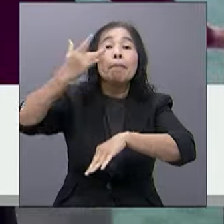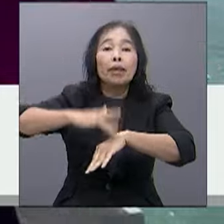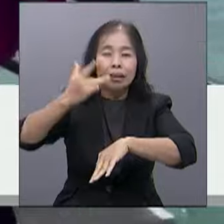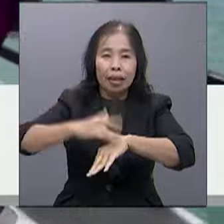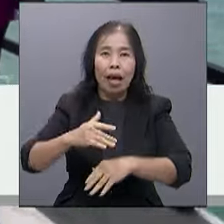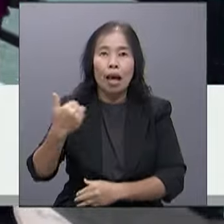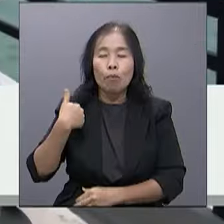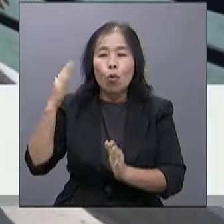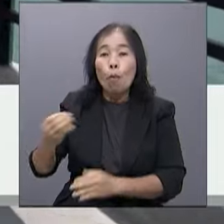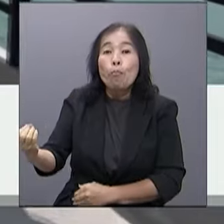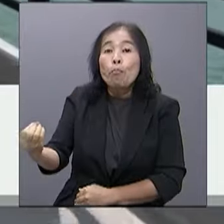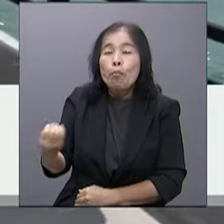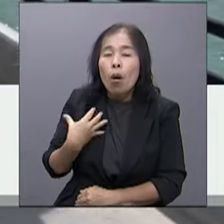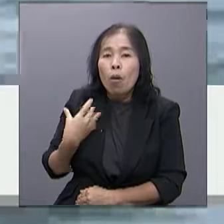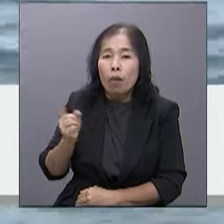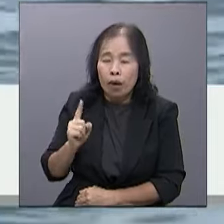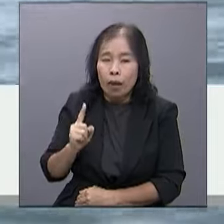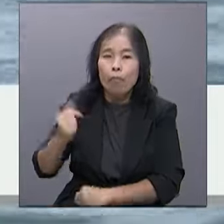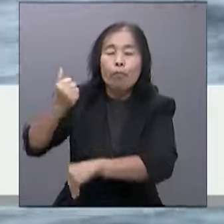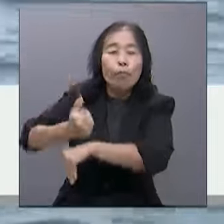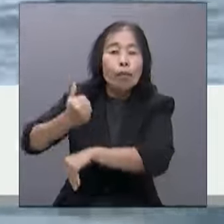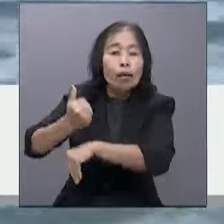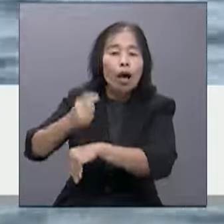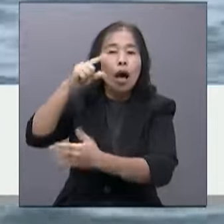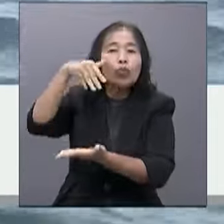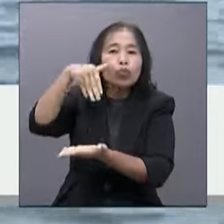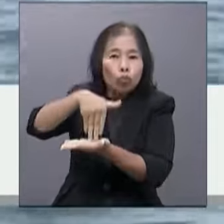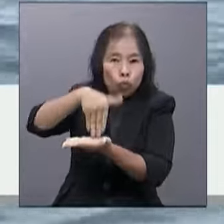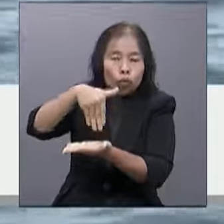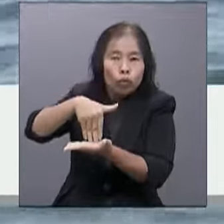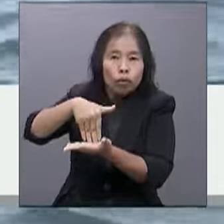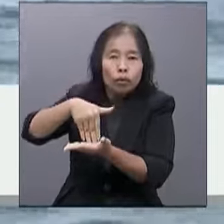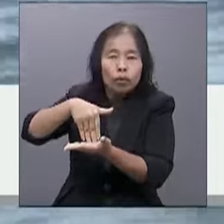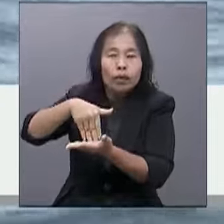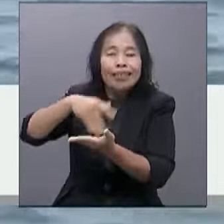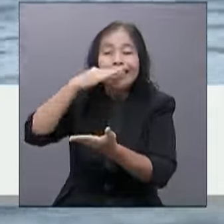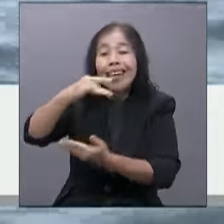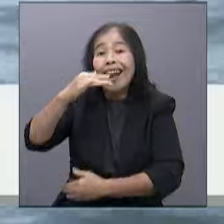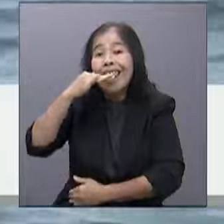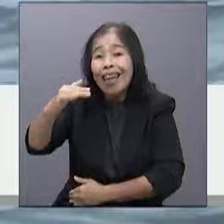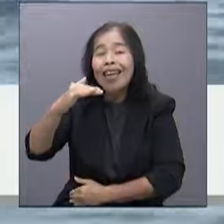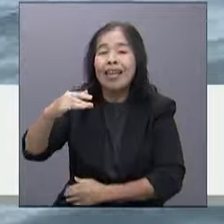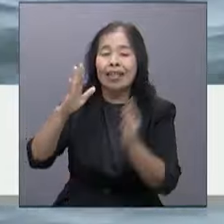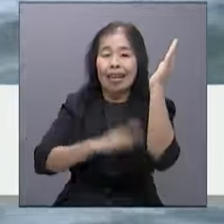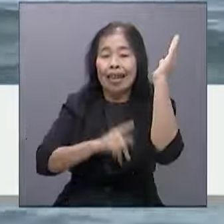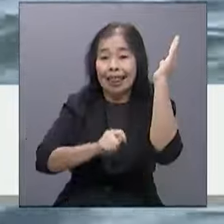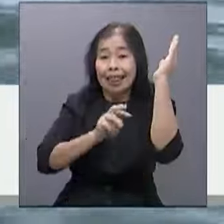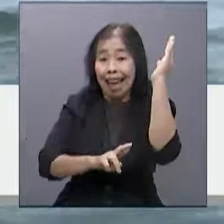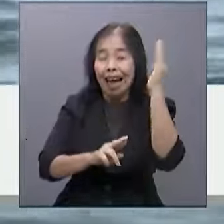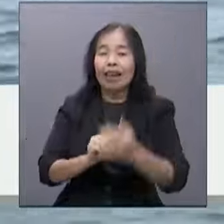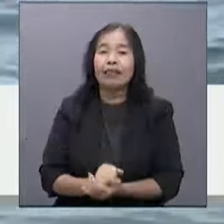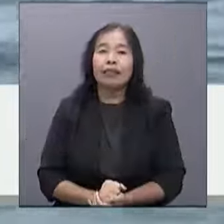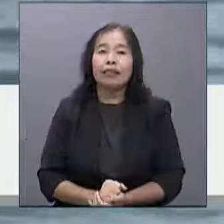คุณจินดาศรีสุภัทพงษ์หัวหน้าศูนย์ปฏิบัติการอุทยานแห่งชาติทางทะเลที่ 3จังหวัดรังจาก